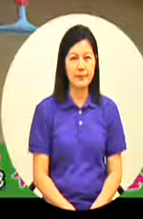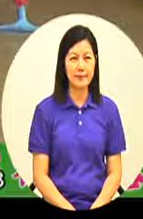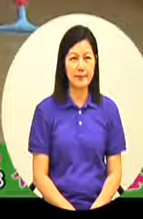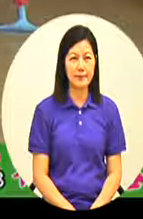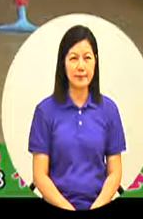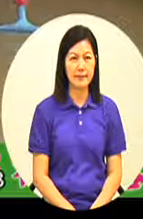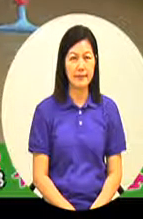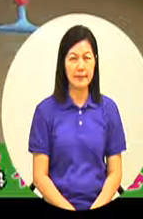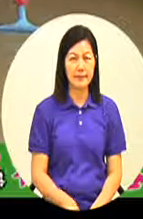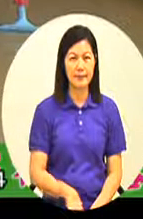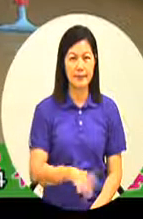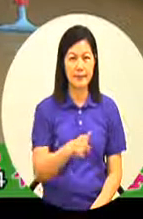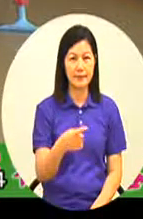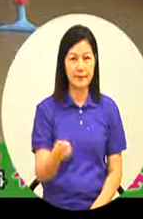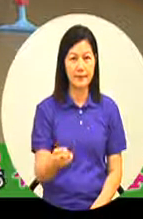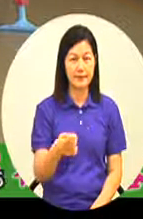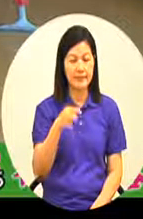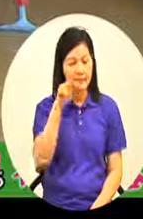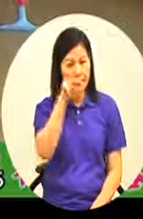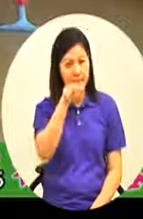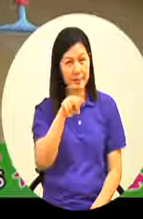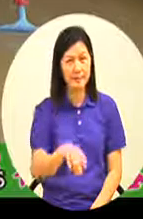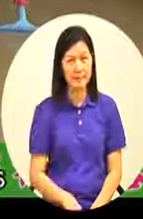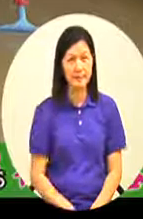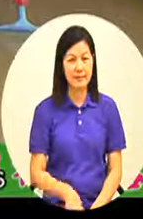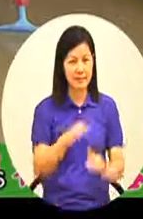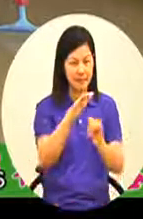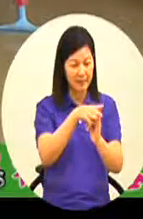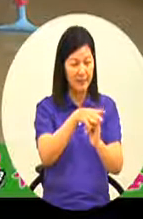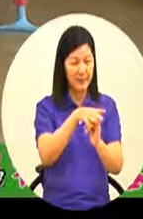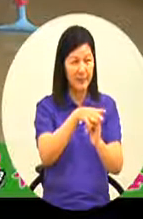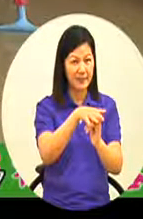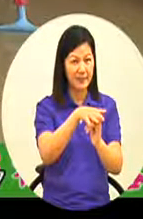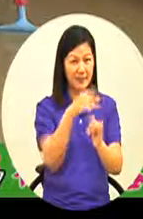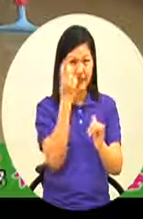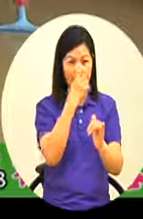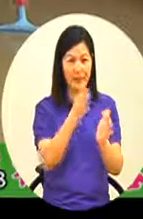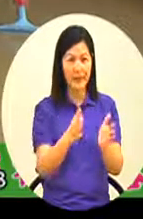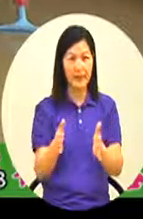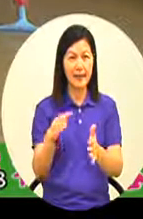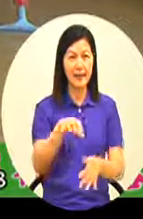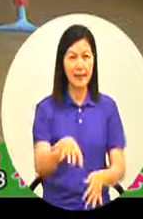那我们接下来又来看殡葬管理处